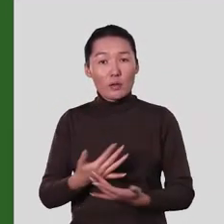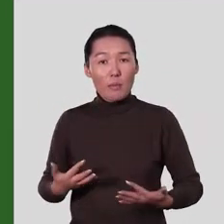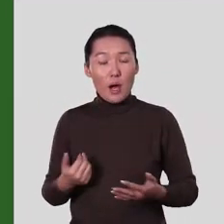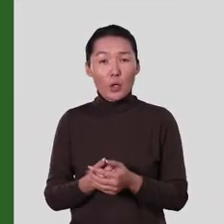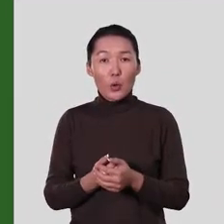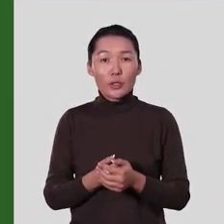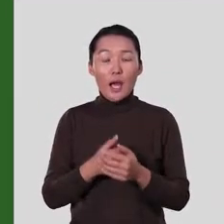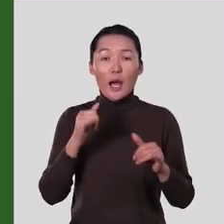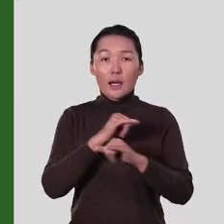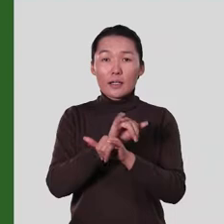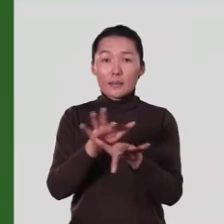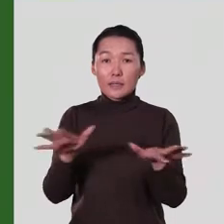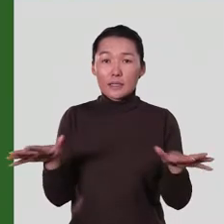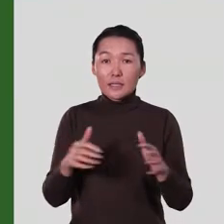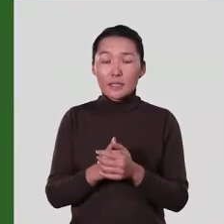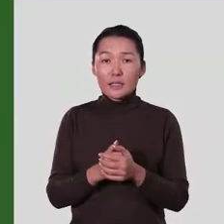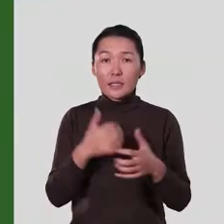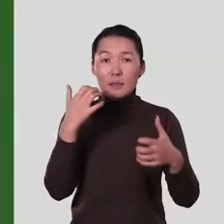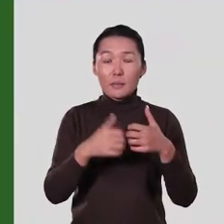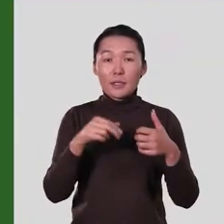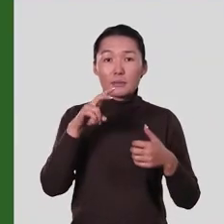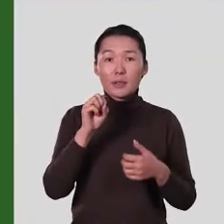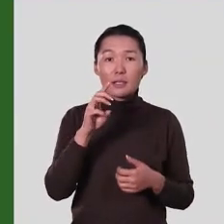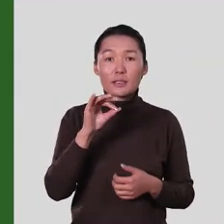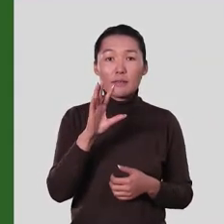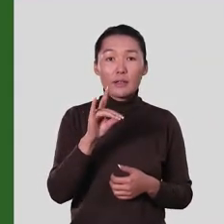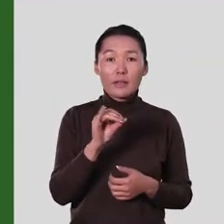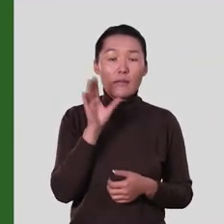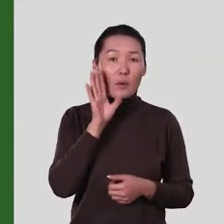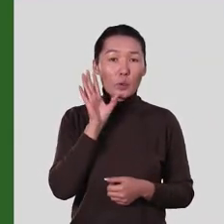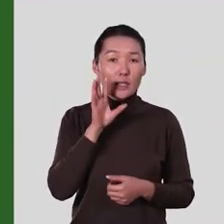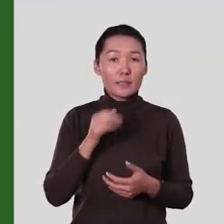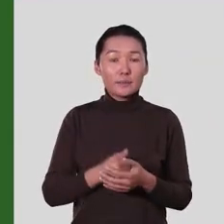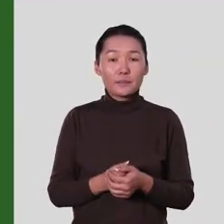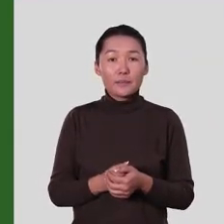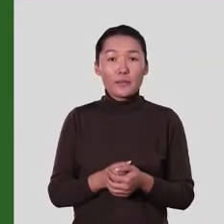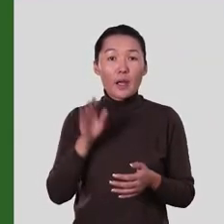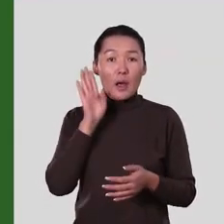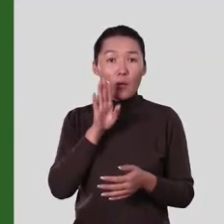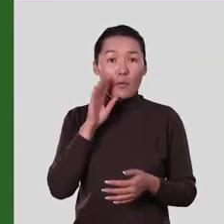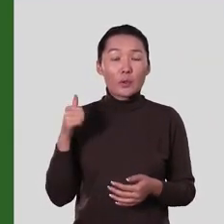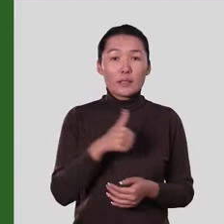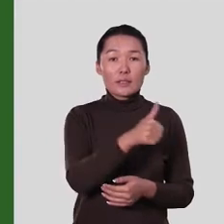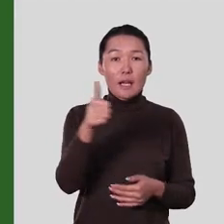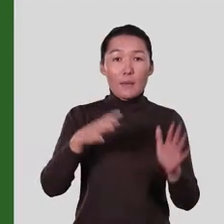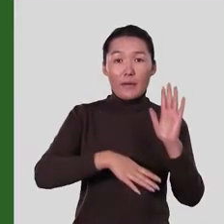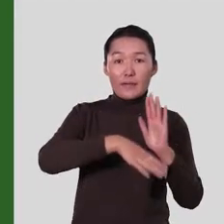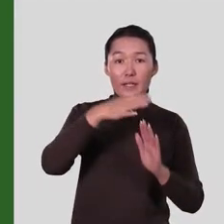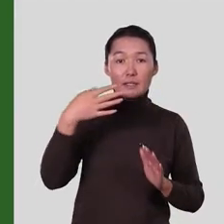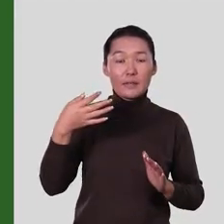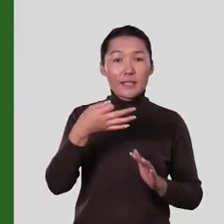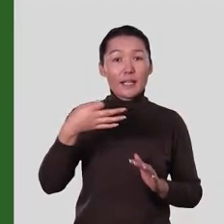преимущественно распространены межпластовые воды. Воды самого верхнего, третьего